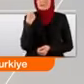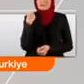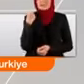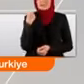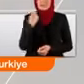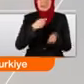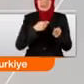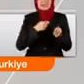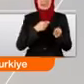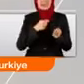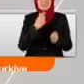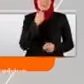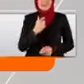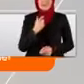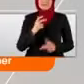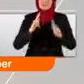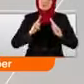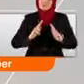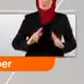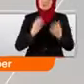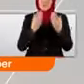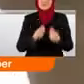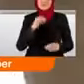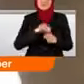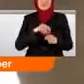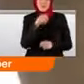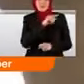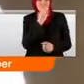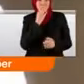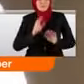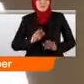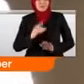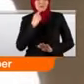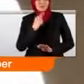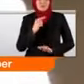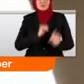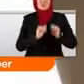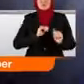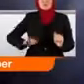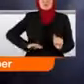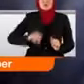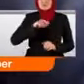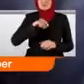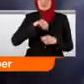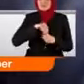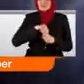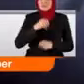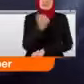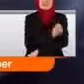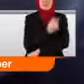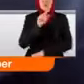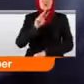öğretim yıllarını huzurla rahatça geçirebilmeleri için onları bekliyoruz için aşılamanın 13 Eylül'e kadar